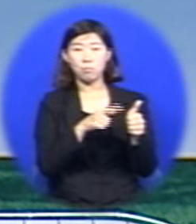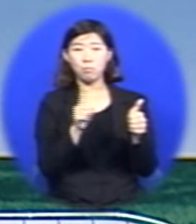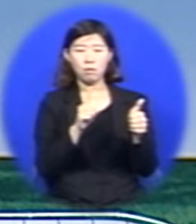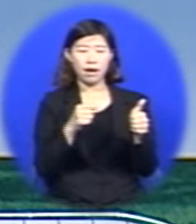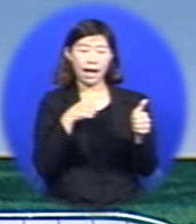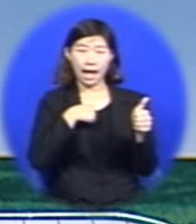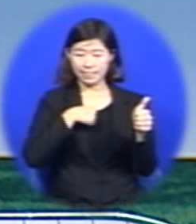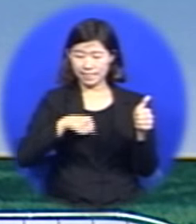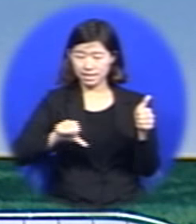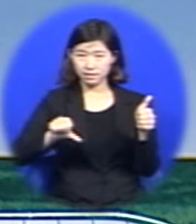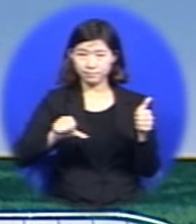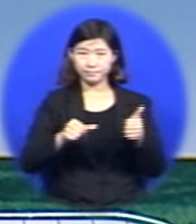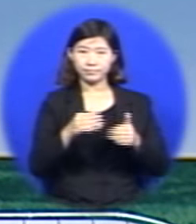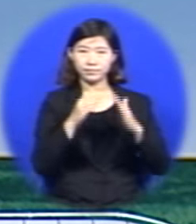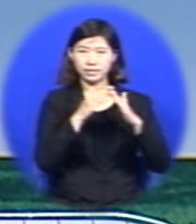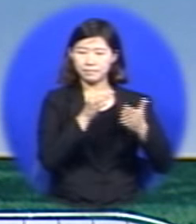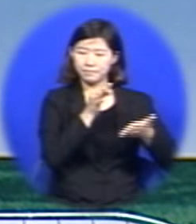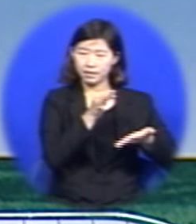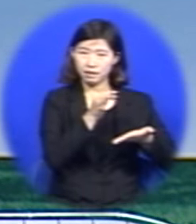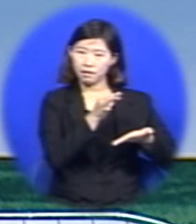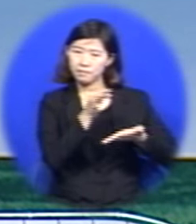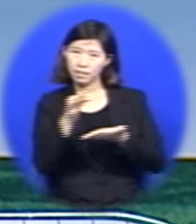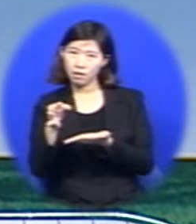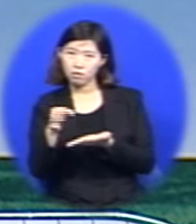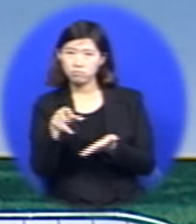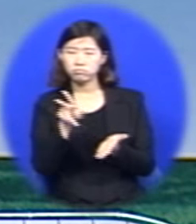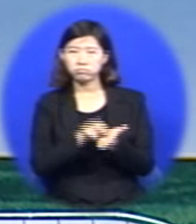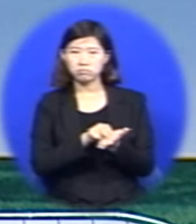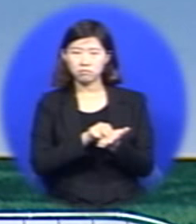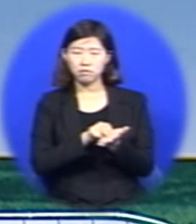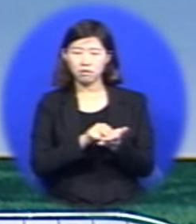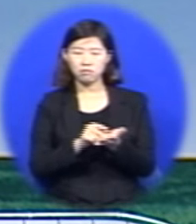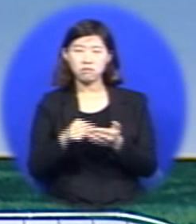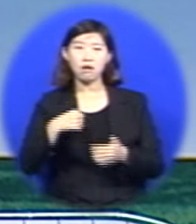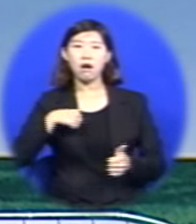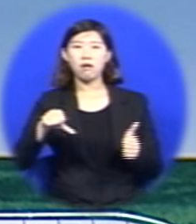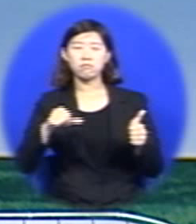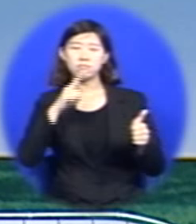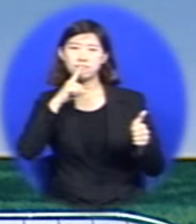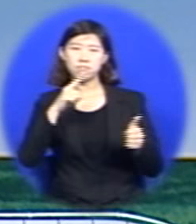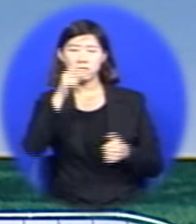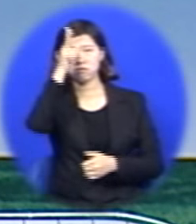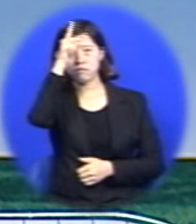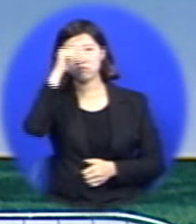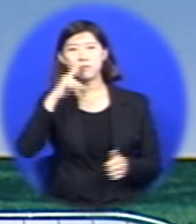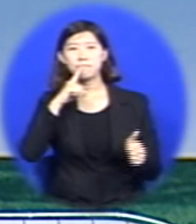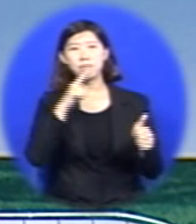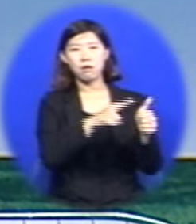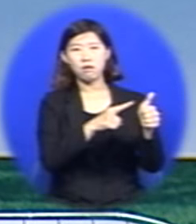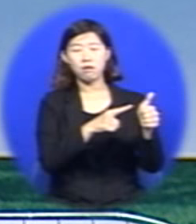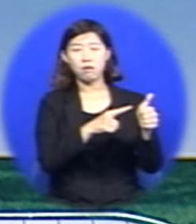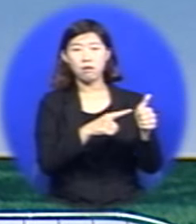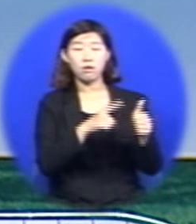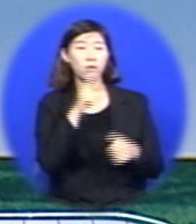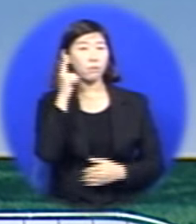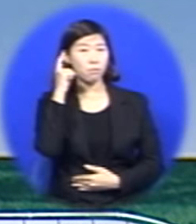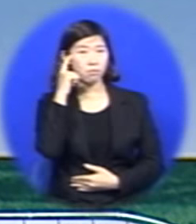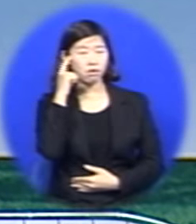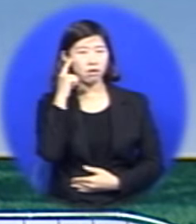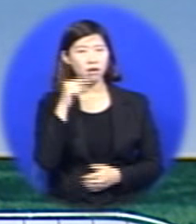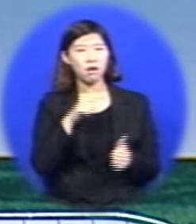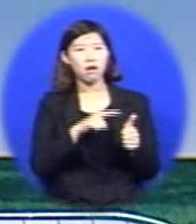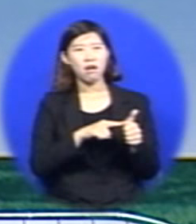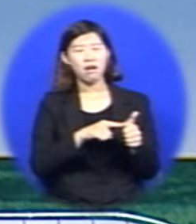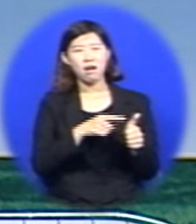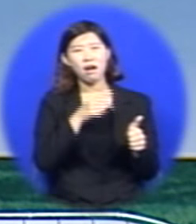재산 상속권 문제 때문에 소송을 걸은 겁니다. 한마디로 아버지가 미쳤다는 겁니다. 나이